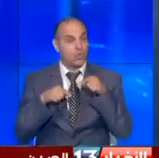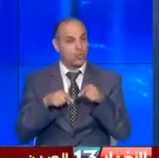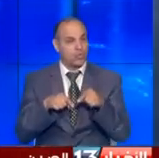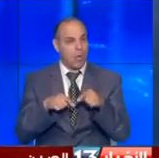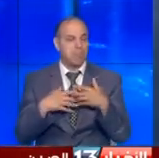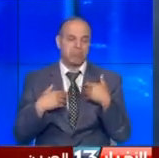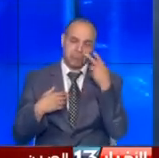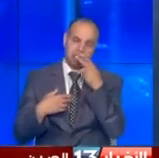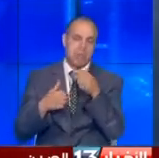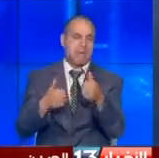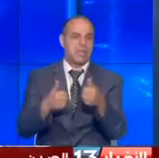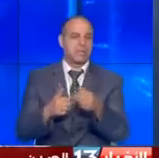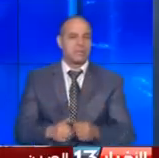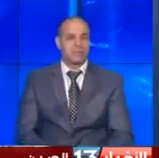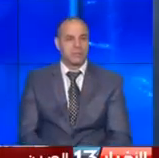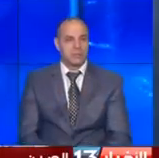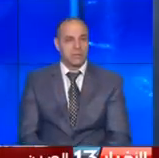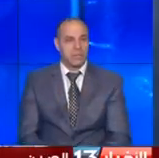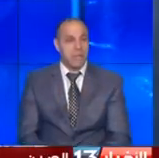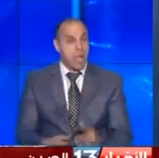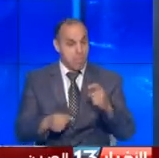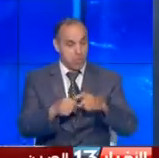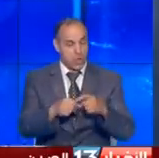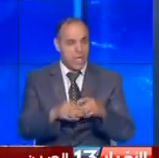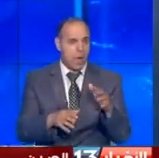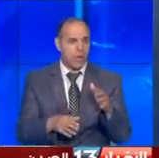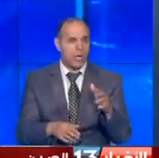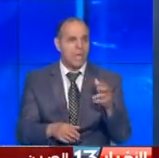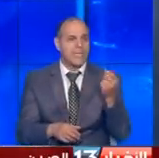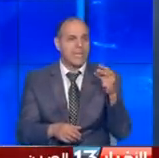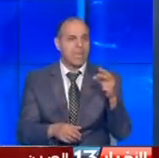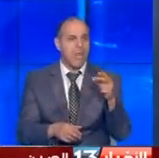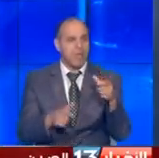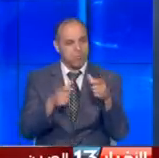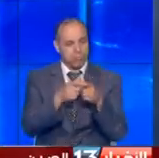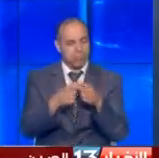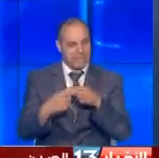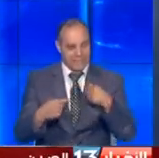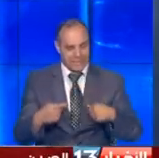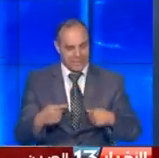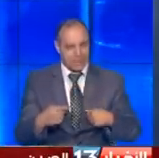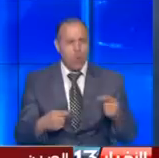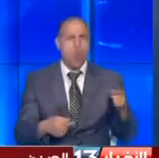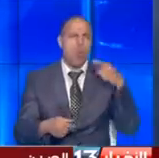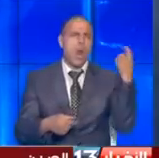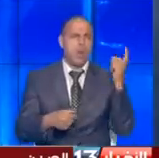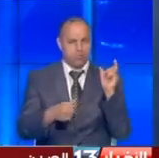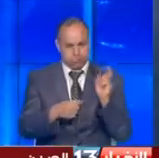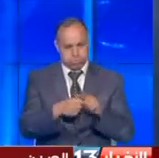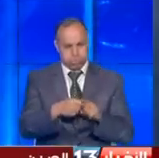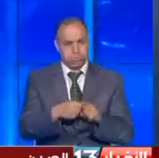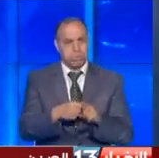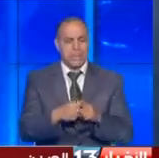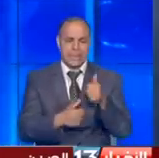ذلك ممتعا للغاية. فبمشاركة حوالي 300 فريق من الصين ومن مختلف أنحاء العالم،